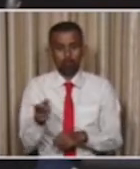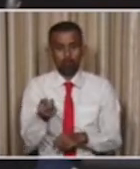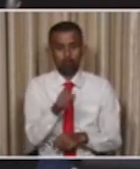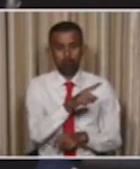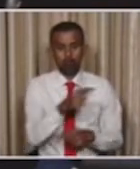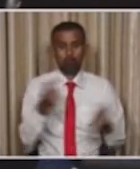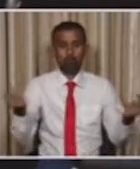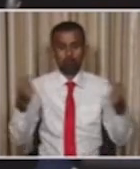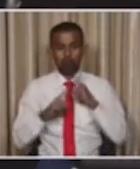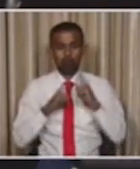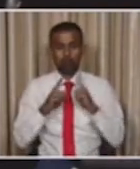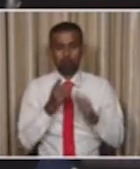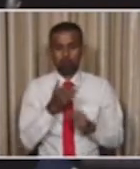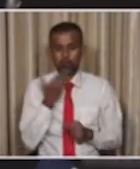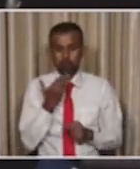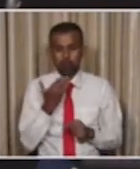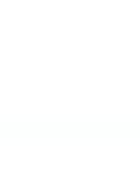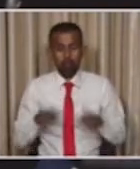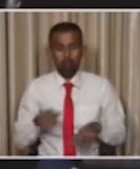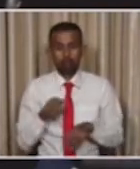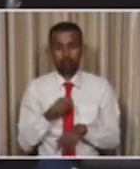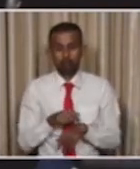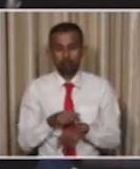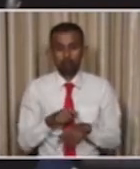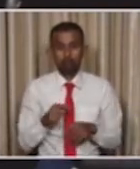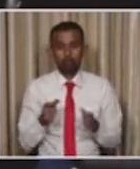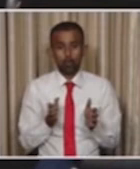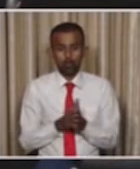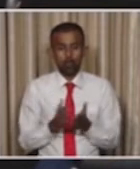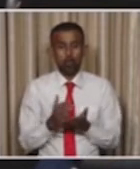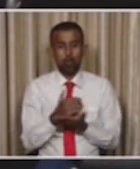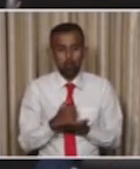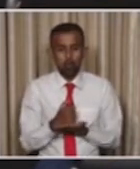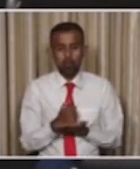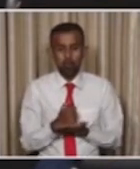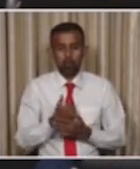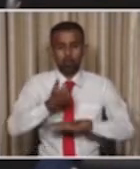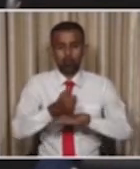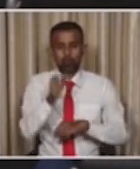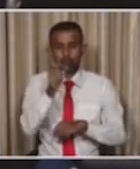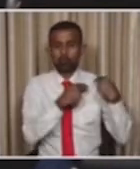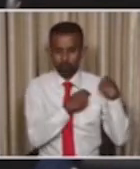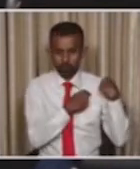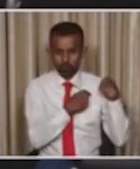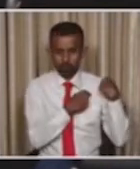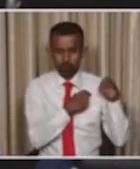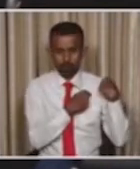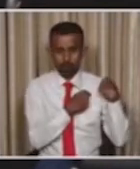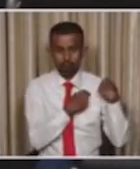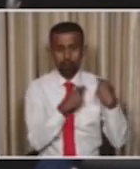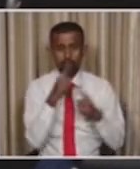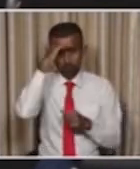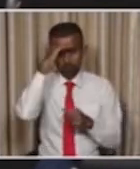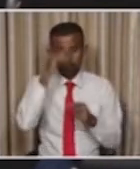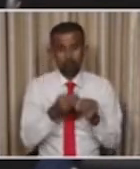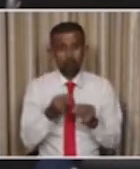ගෙනල්ලා සාකච්ඡා කරන්න තිබුණා. මොකද අවසාන වශයෙන් මේ කාර්යක සභාව හැම එකකම සභාපතිගේ වගකීම තිබෙන්නේ කථානායකතුමා